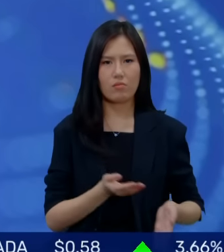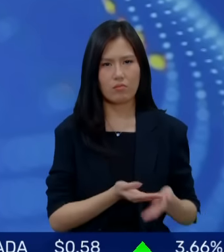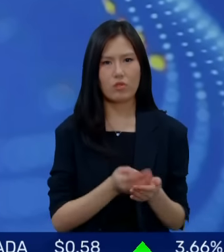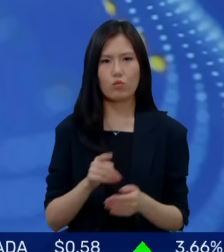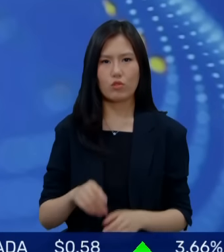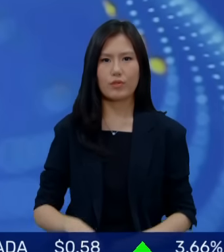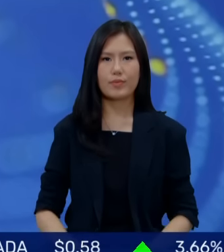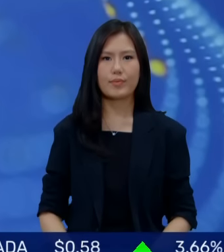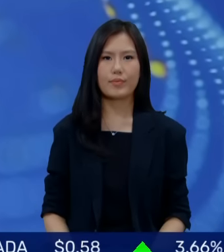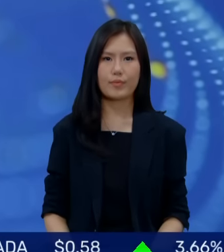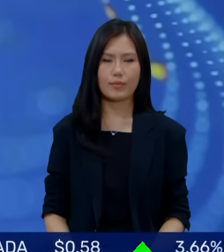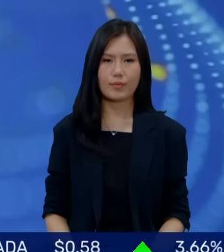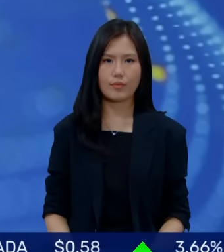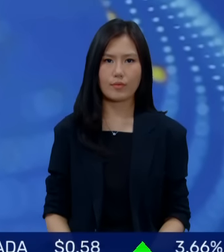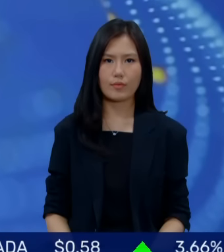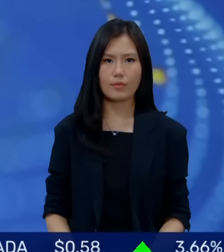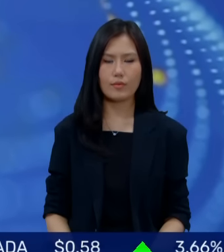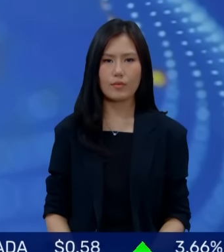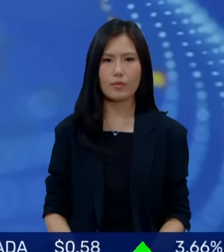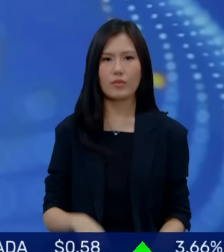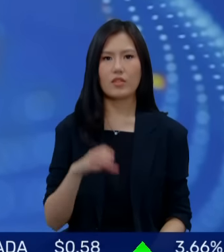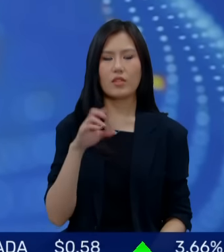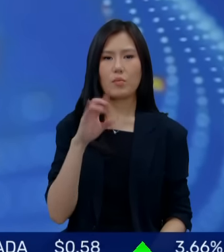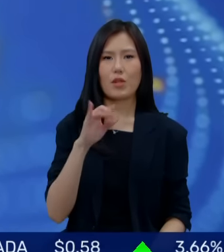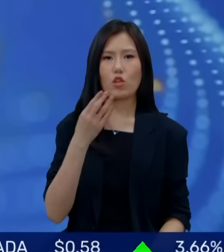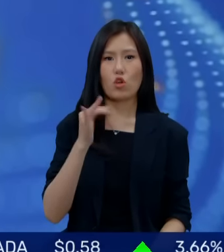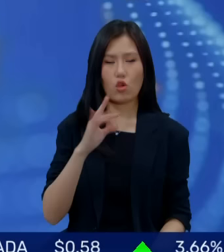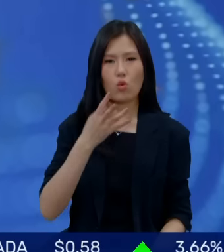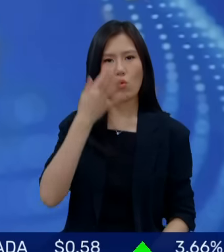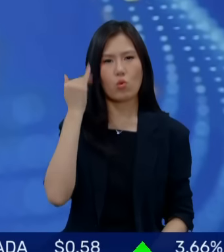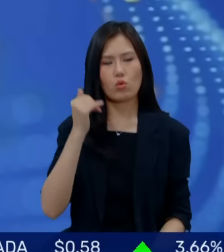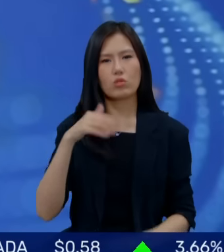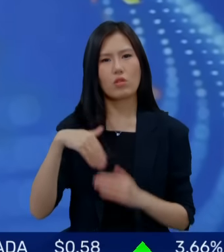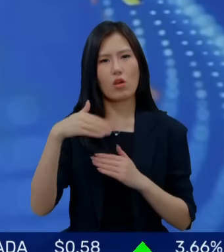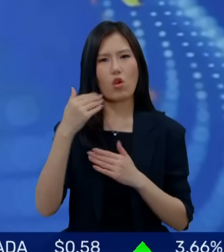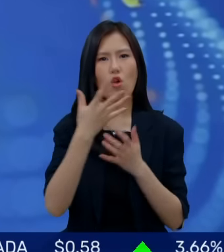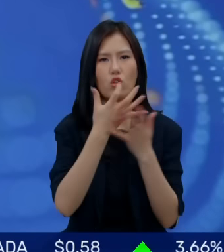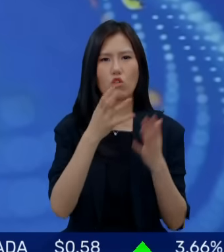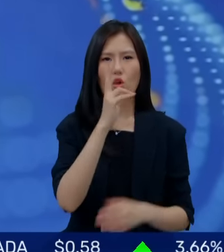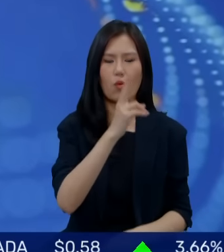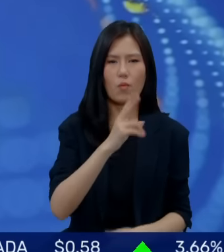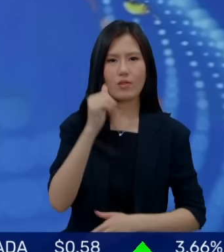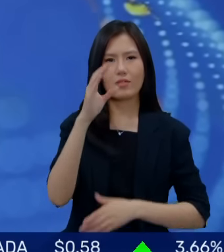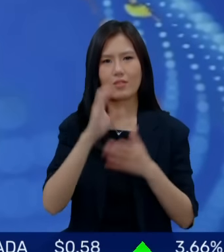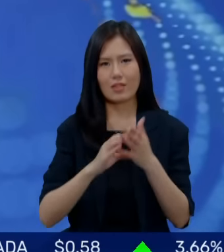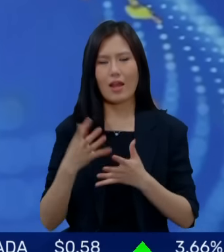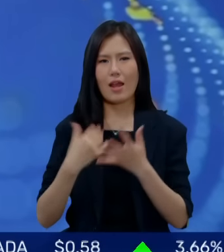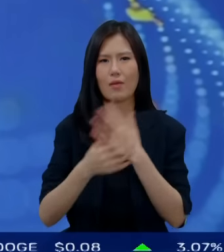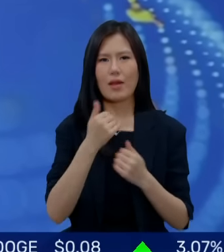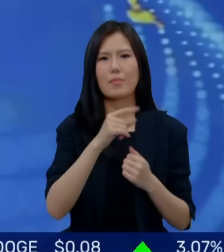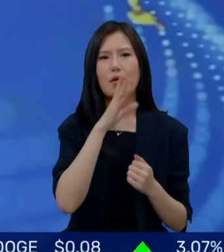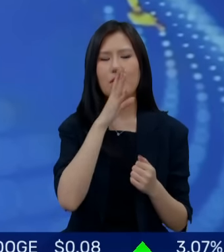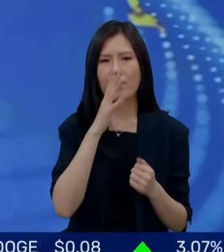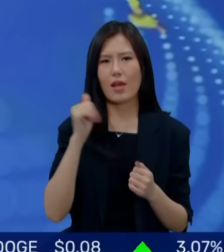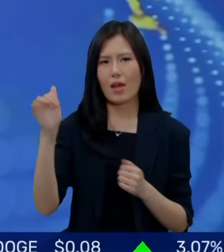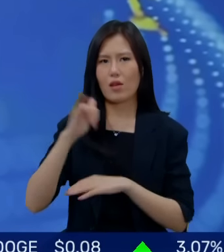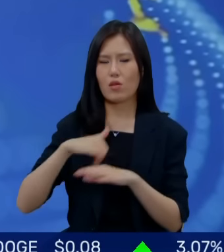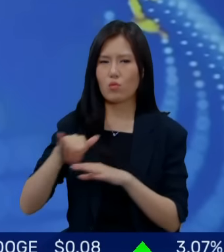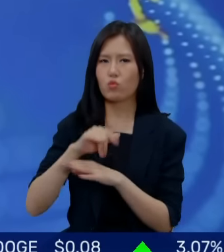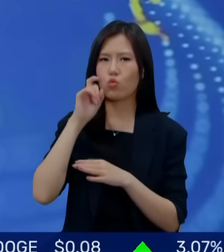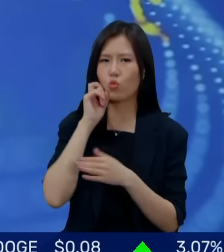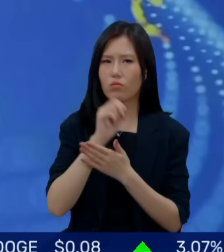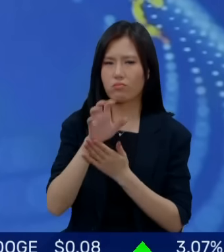байна. Спот биткойны хувьд дараагийн олон компани сангууд гарах зөвшөөрөл авахар Америкийн нэгдсэн улсын үнд цаасны зохицуулах хороонд